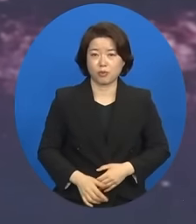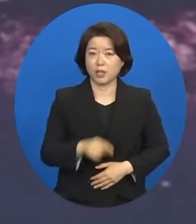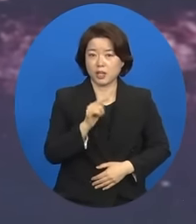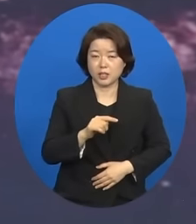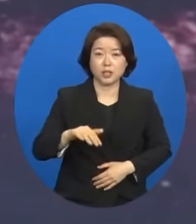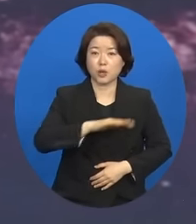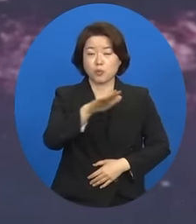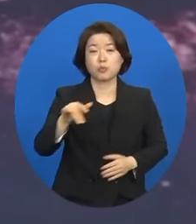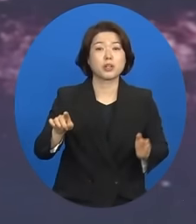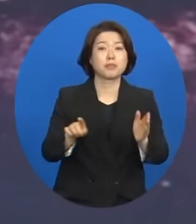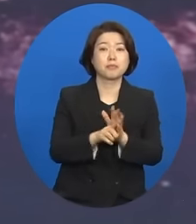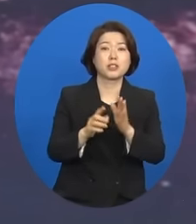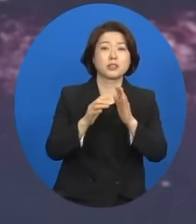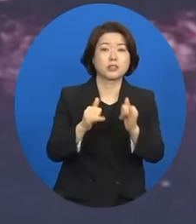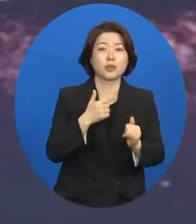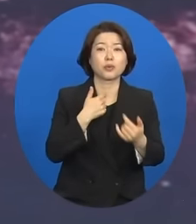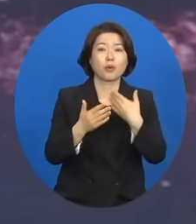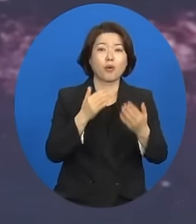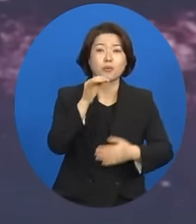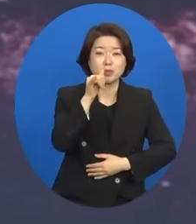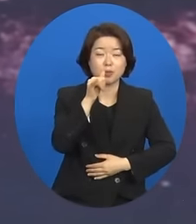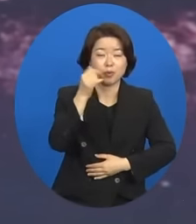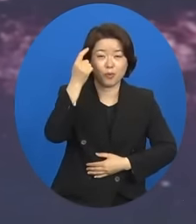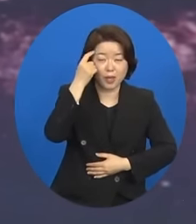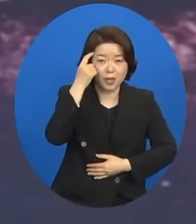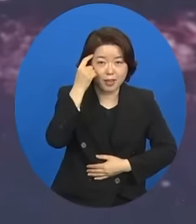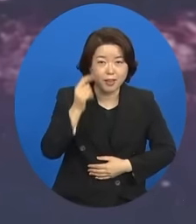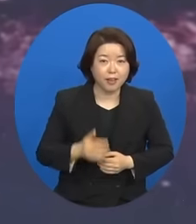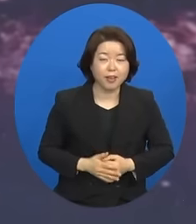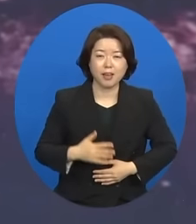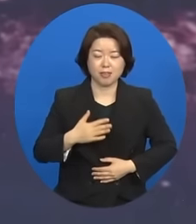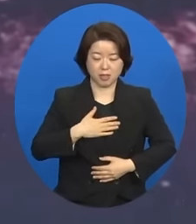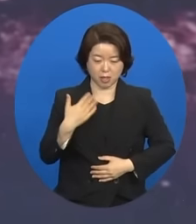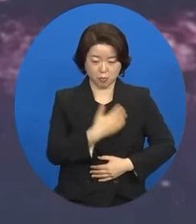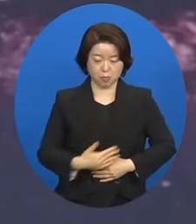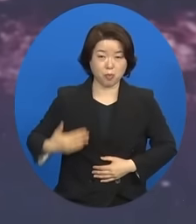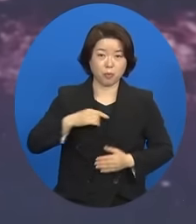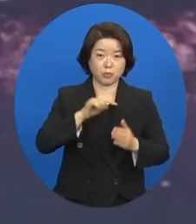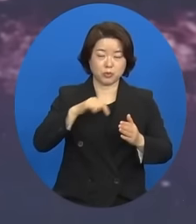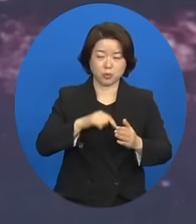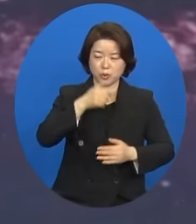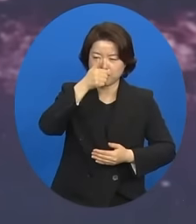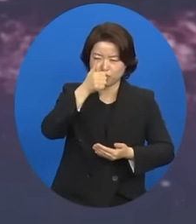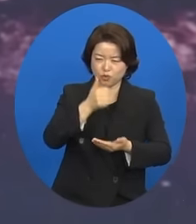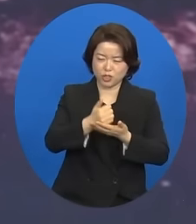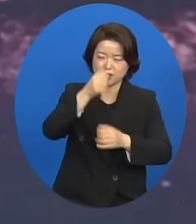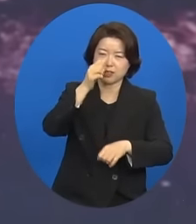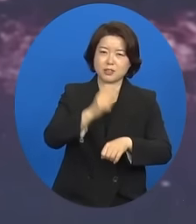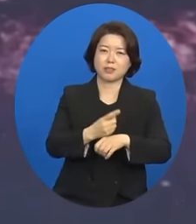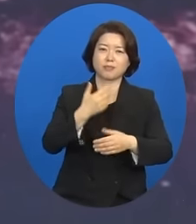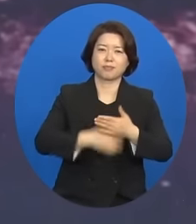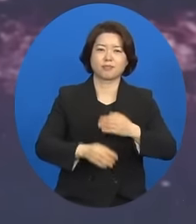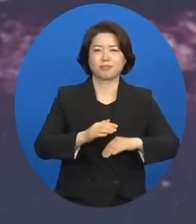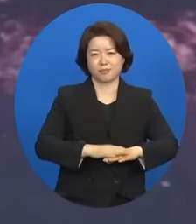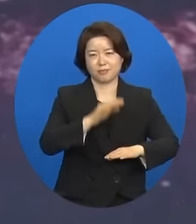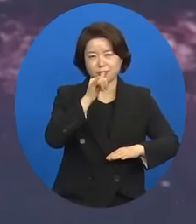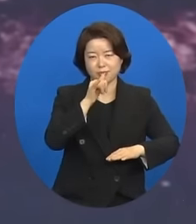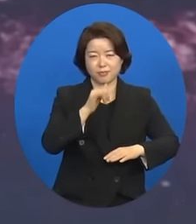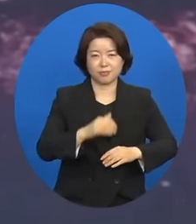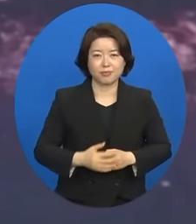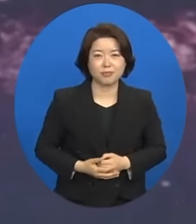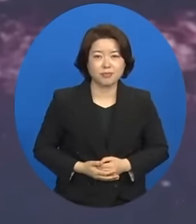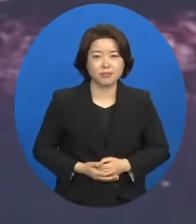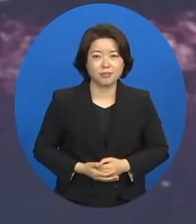우리 믿는 자들의 경험이에요 왜 그럴까요 우리 육신의 죄성이 남아 있기 때문에 그래요 그 마가